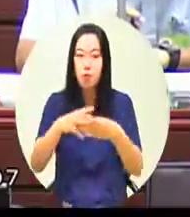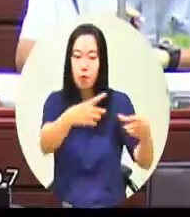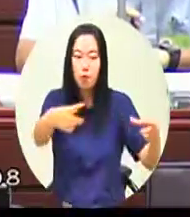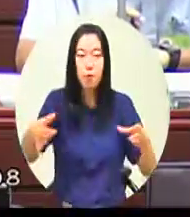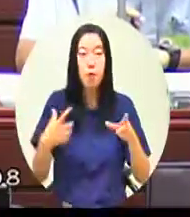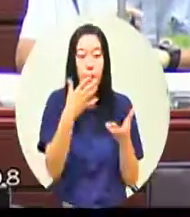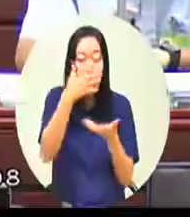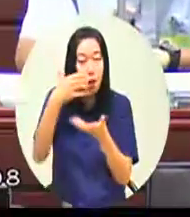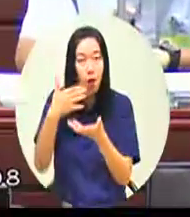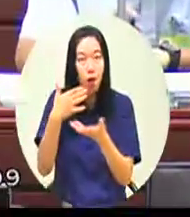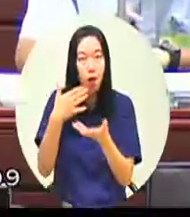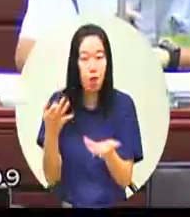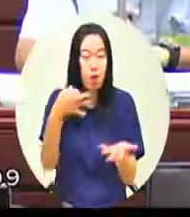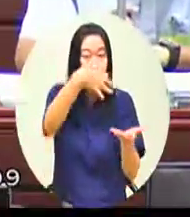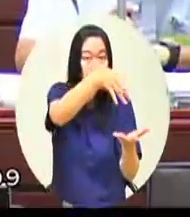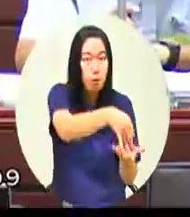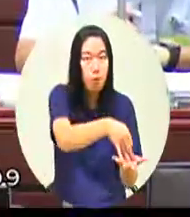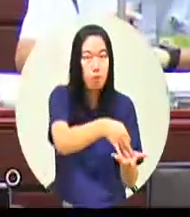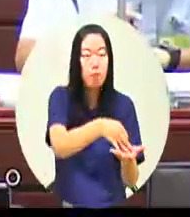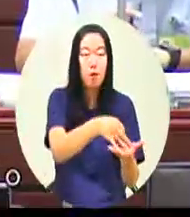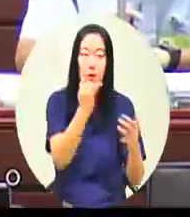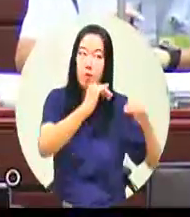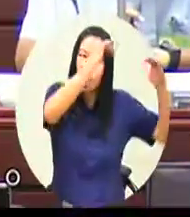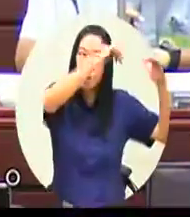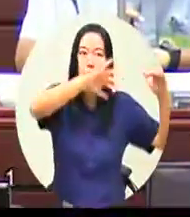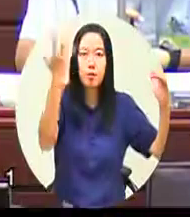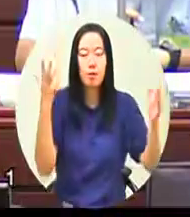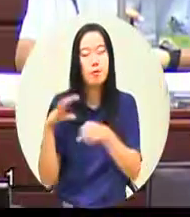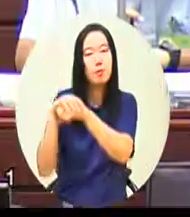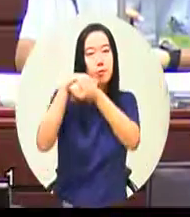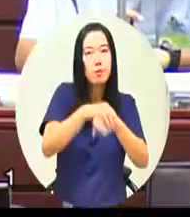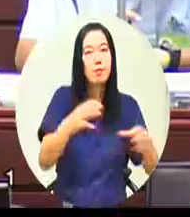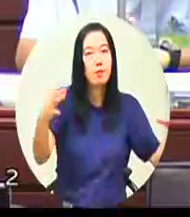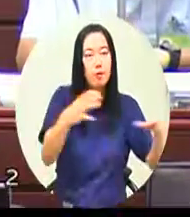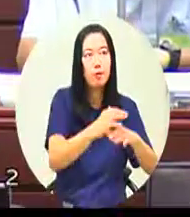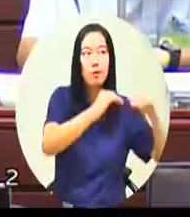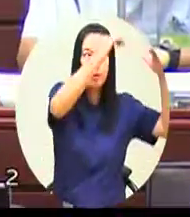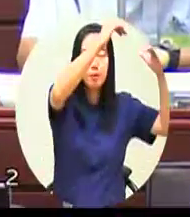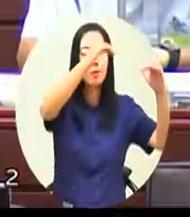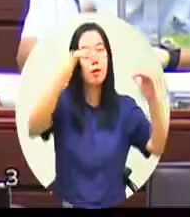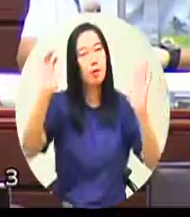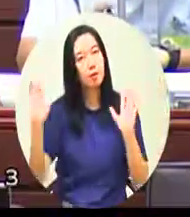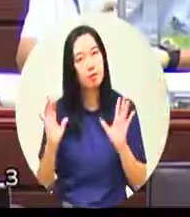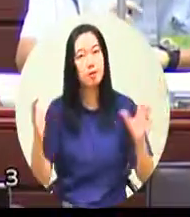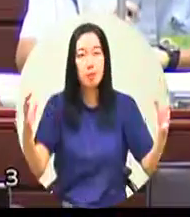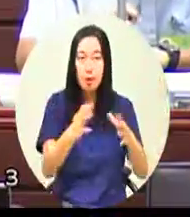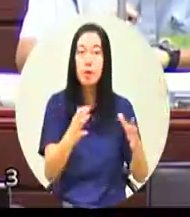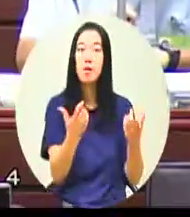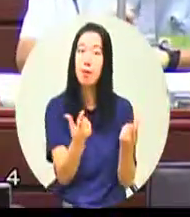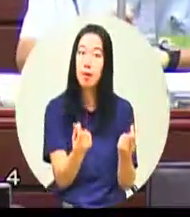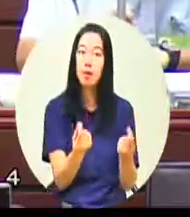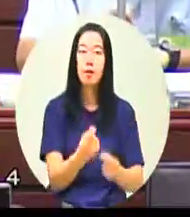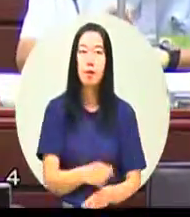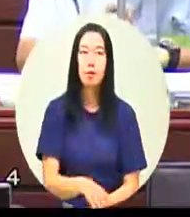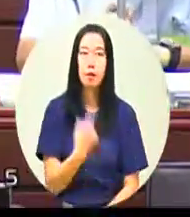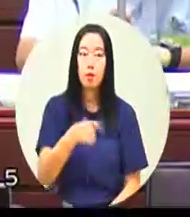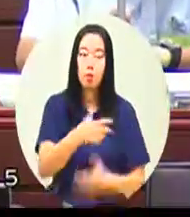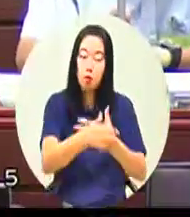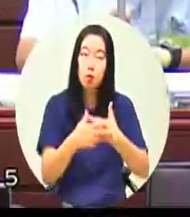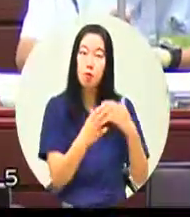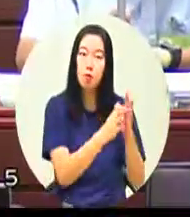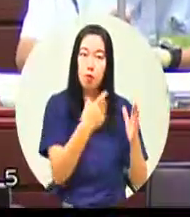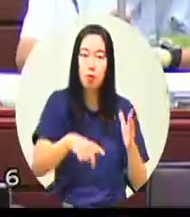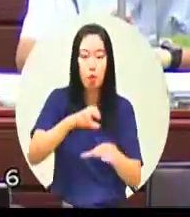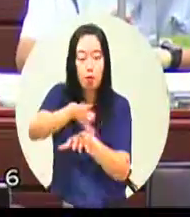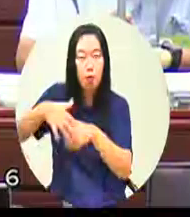大人，但带伊拢专囡啦。吼，伊的农夫嘛少讲啊，安尼。所以讲，甲林元宝，其实我卫生局、含环